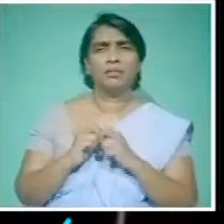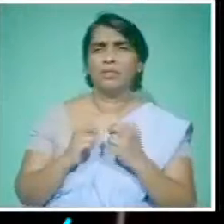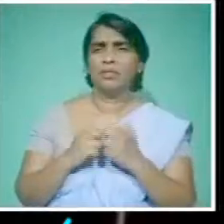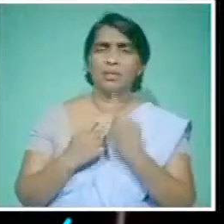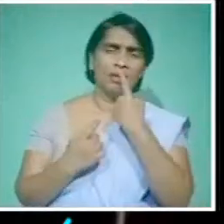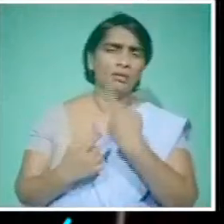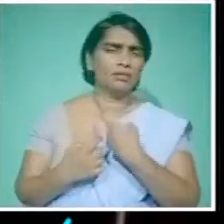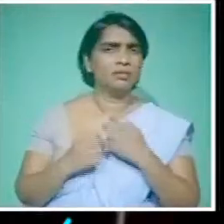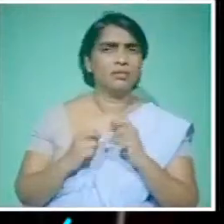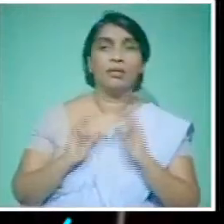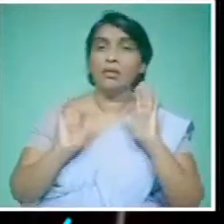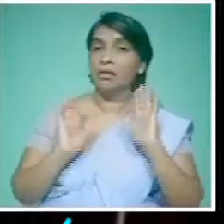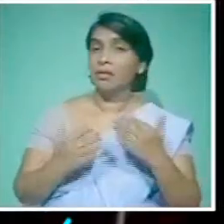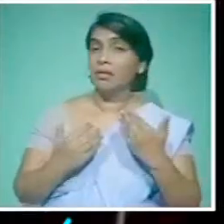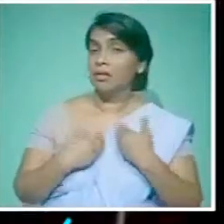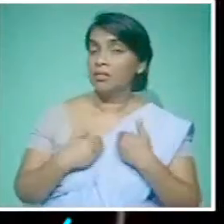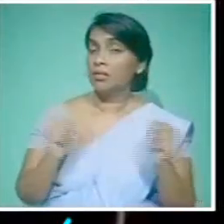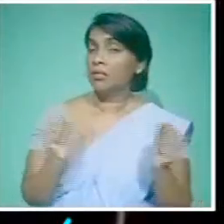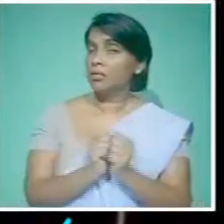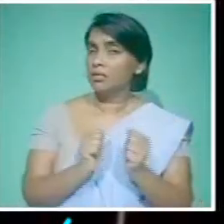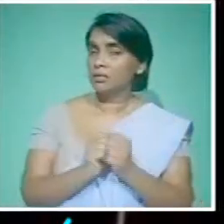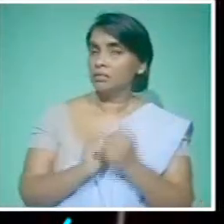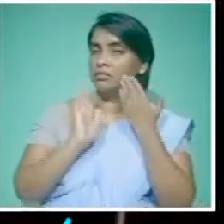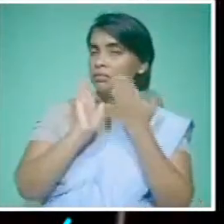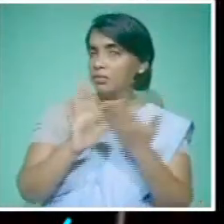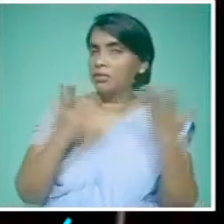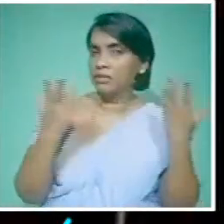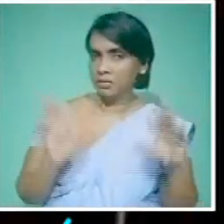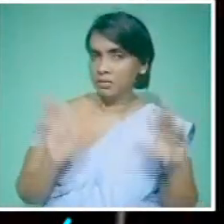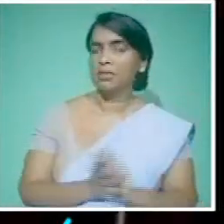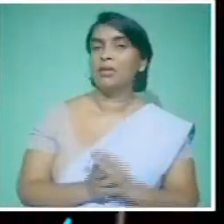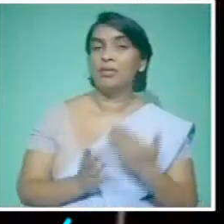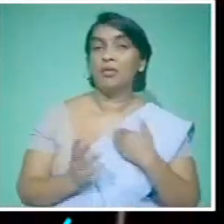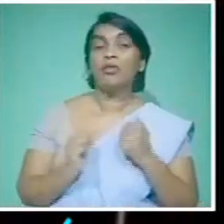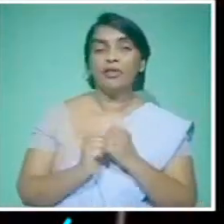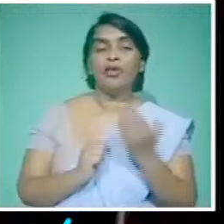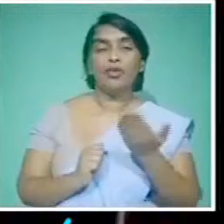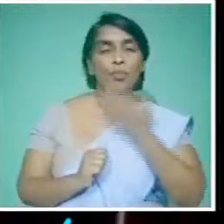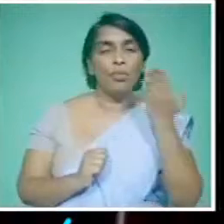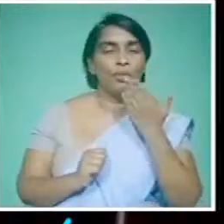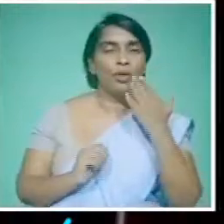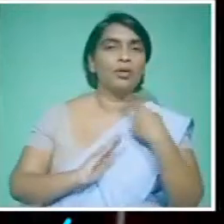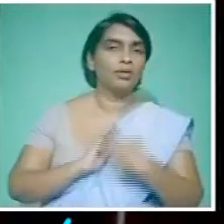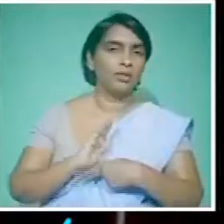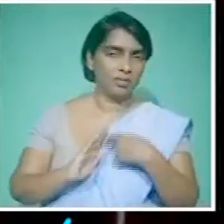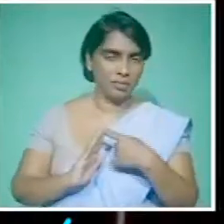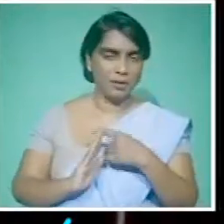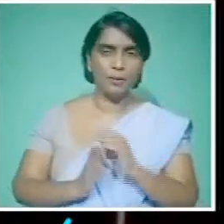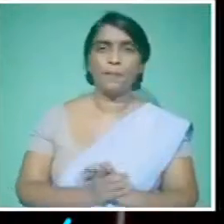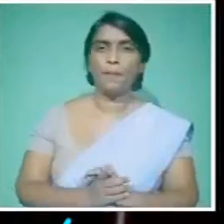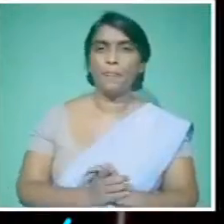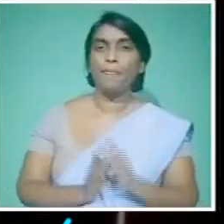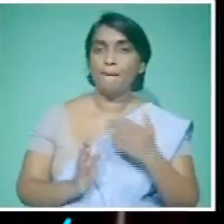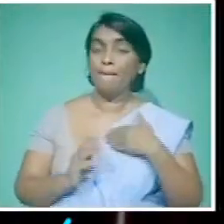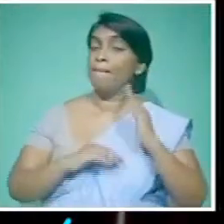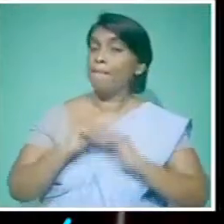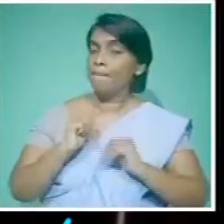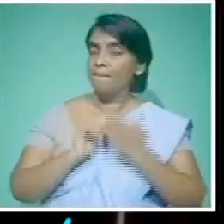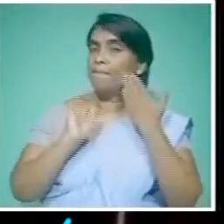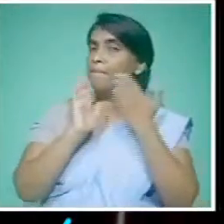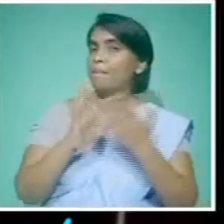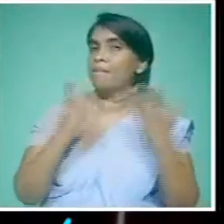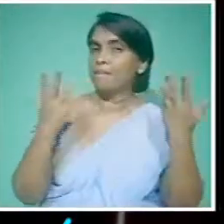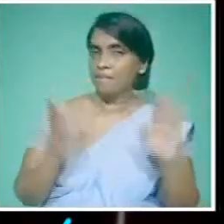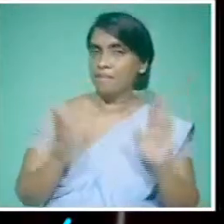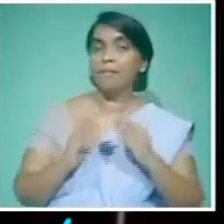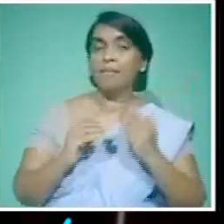දෙයක් කියන්න. හැබැයි මම මගේ ක්‍රියාවෙන් ඔප්පු කරලා ඉවරයි. මට කරන්න පුළුවන් දේවල් මේ රට වෙනුවෙන් මගේ ක්‍රියාවෙන් ඔප්පු කරලා